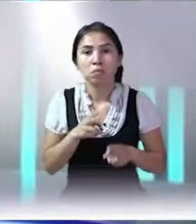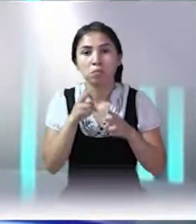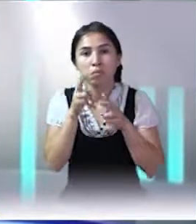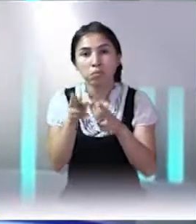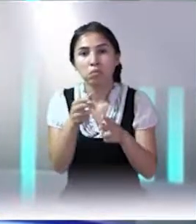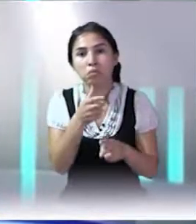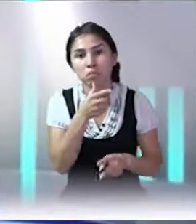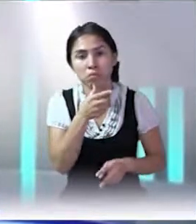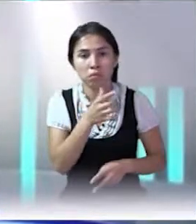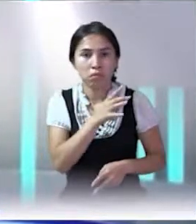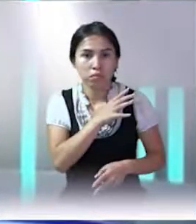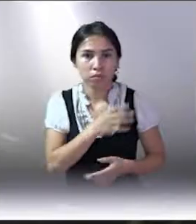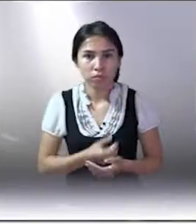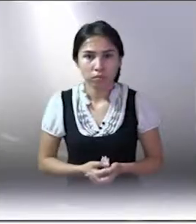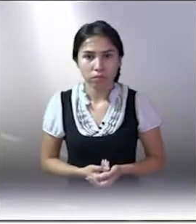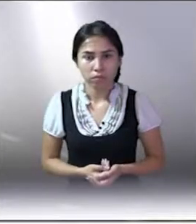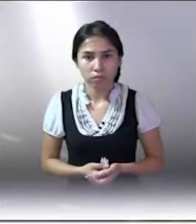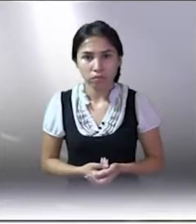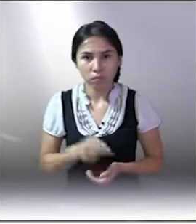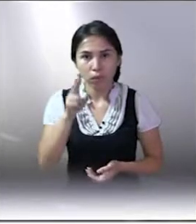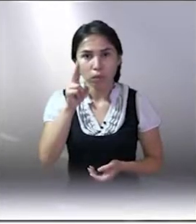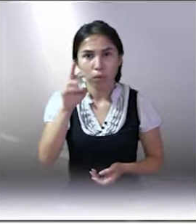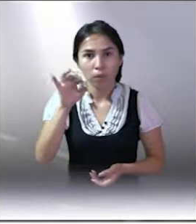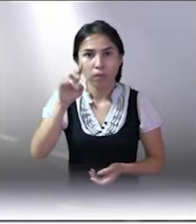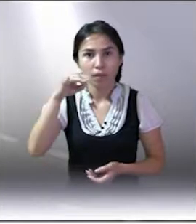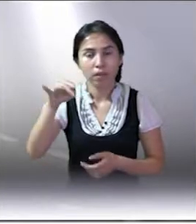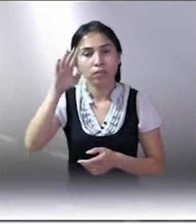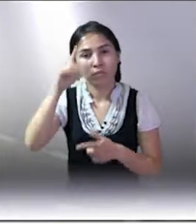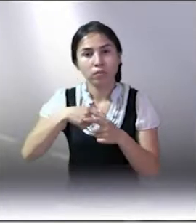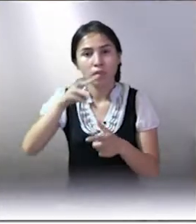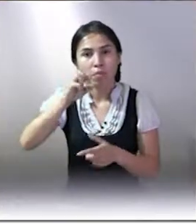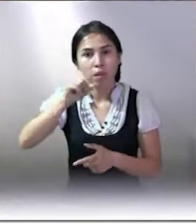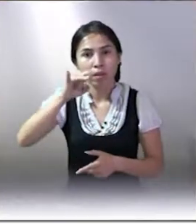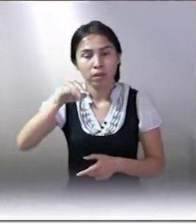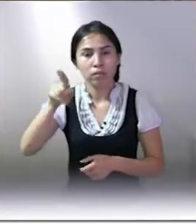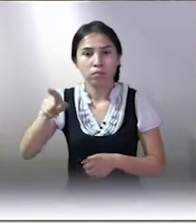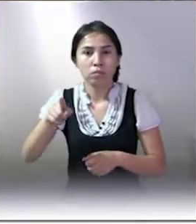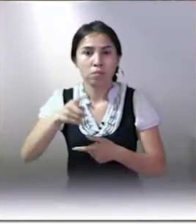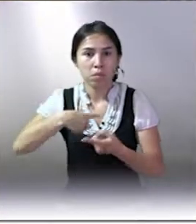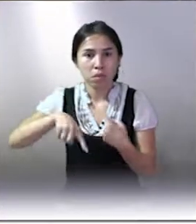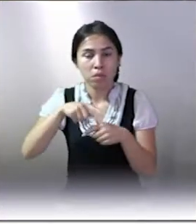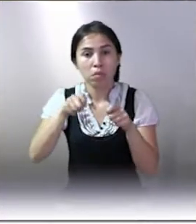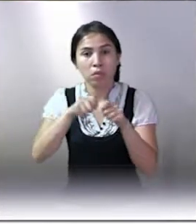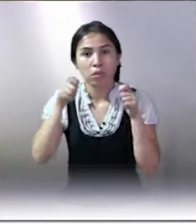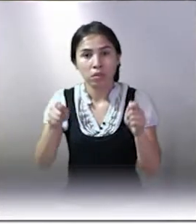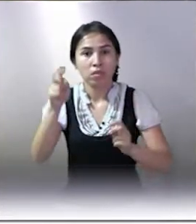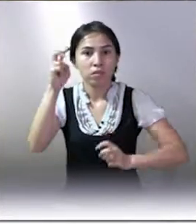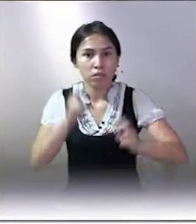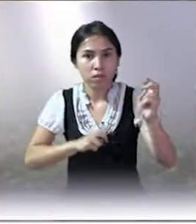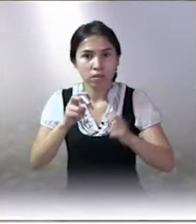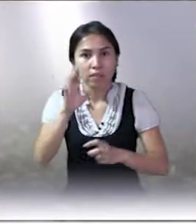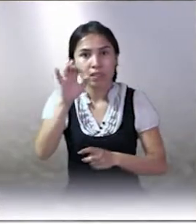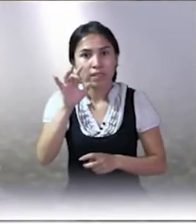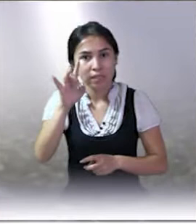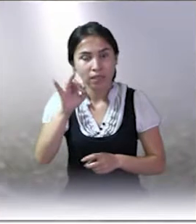наши корреспонденты. Житель Кордайского района Марат Сатыбалдиев – человек деятельный. Открыв небольшой цех по производству сыра